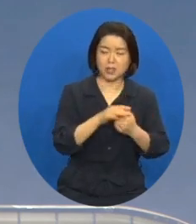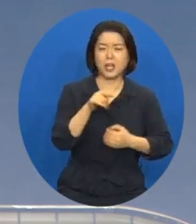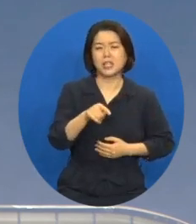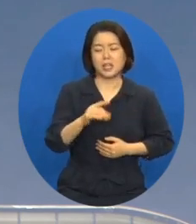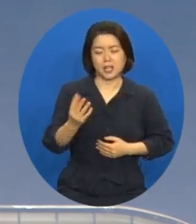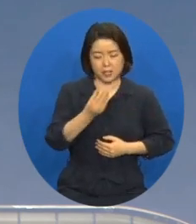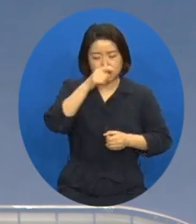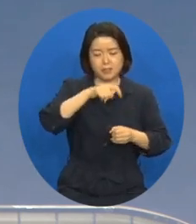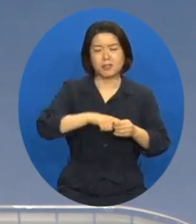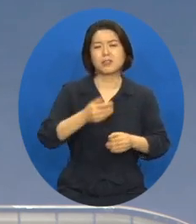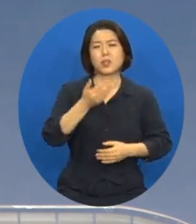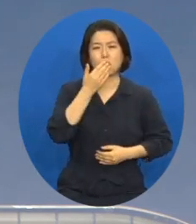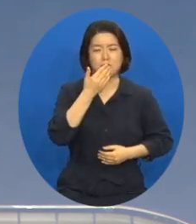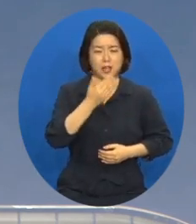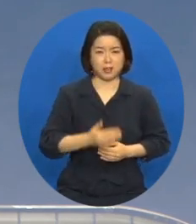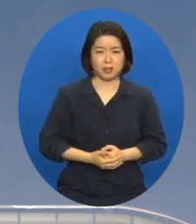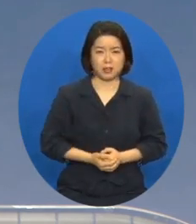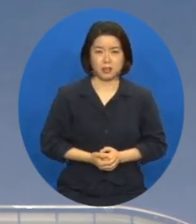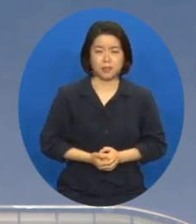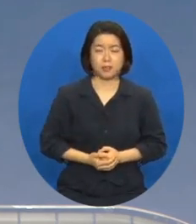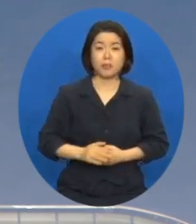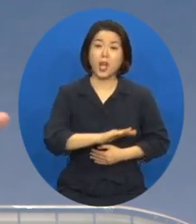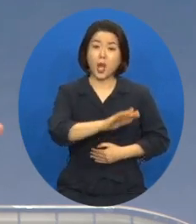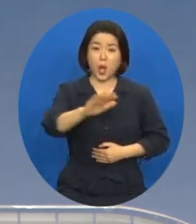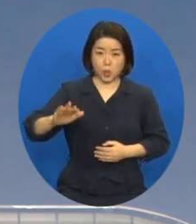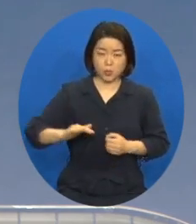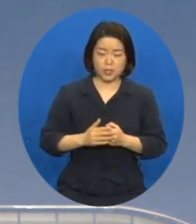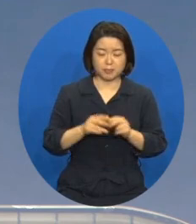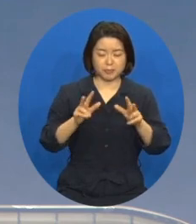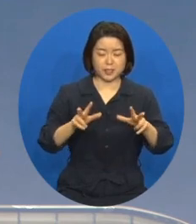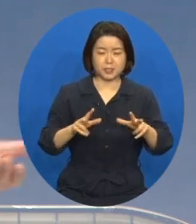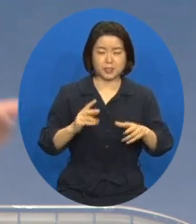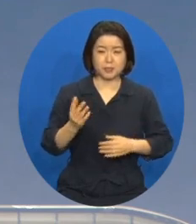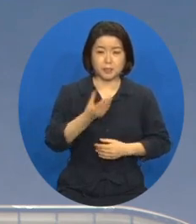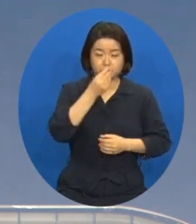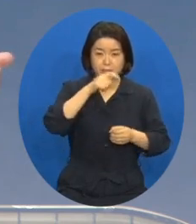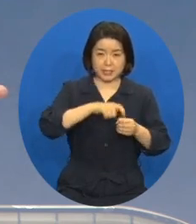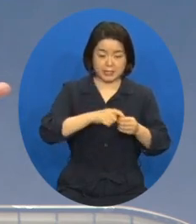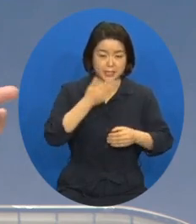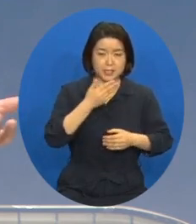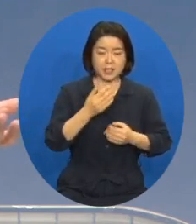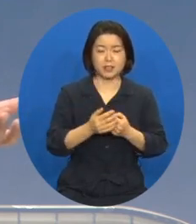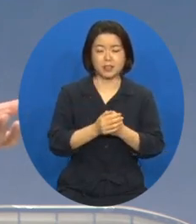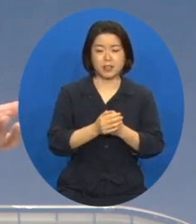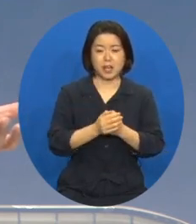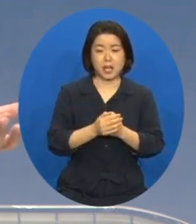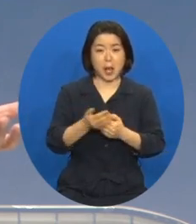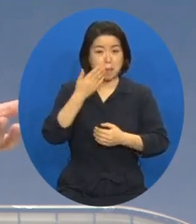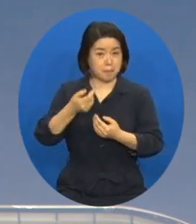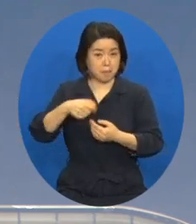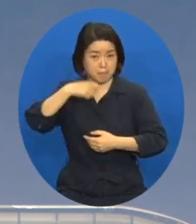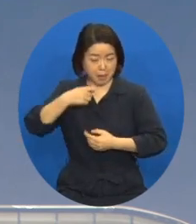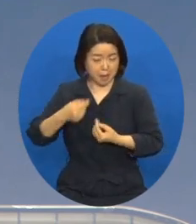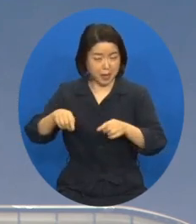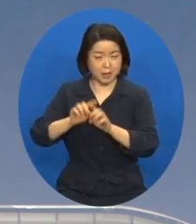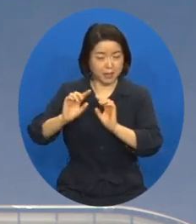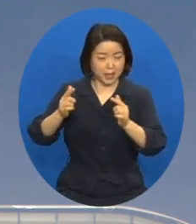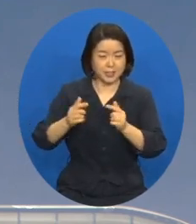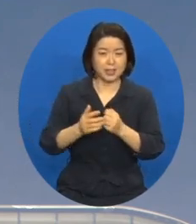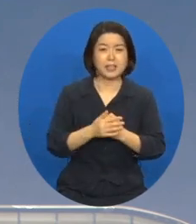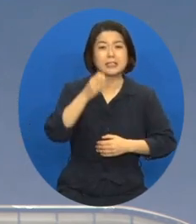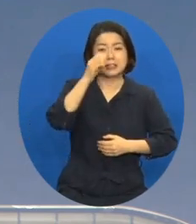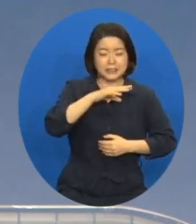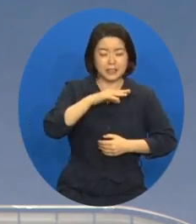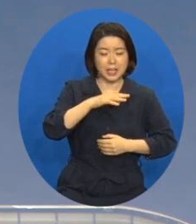성찬이라는 거예요. 우리가 지금은 성찬 때 식사를 같이 하지는 않습니다. 그냥 정말